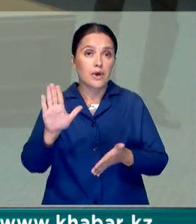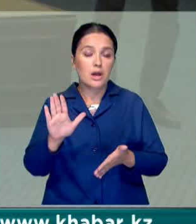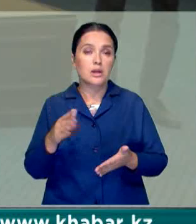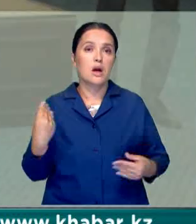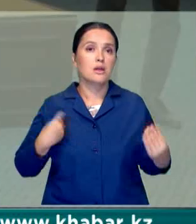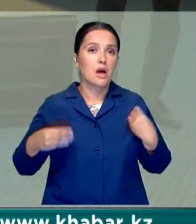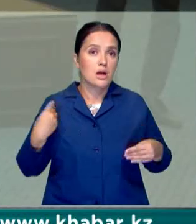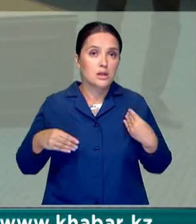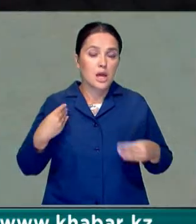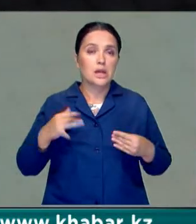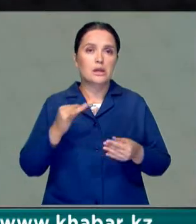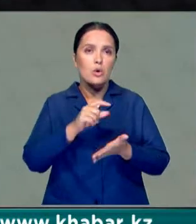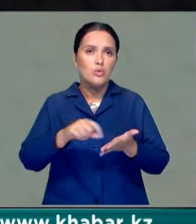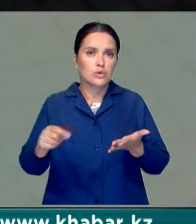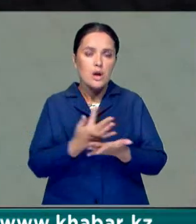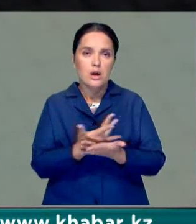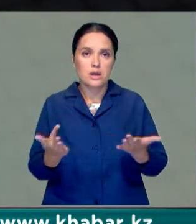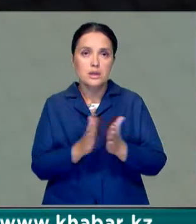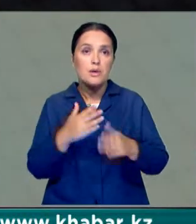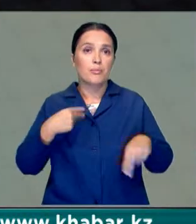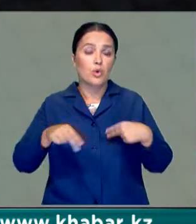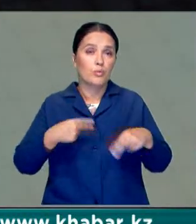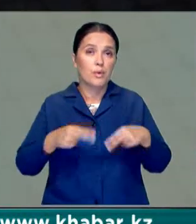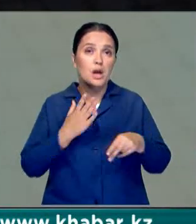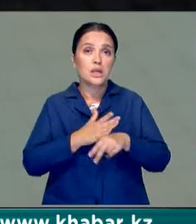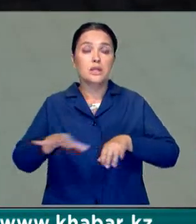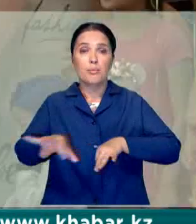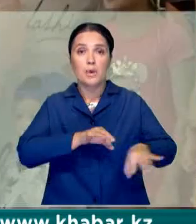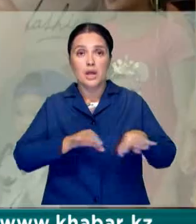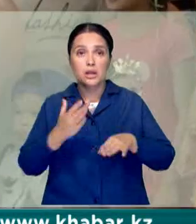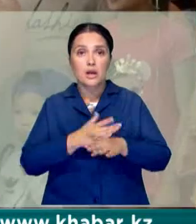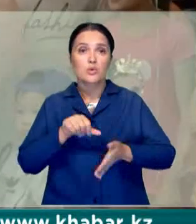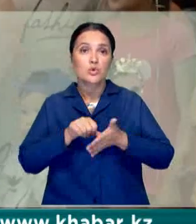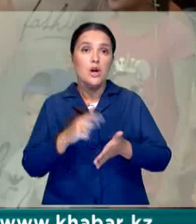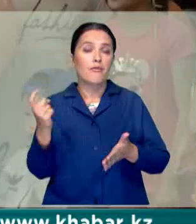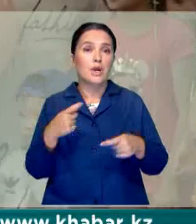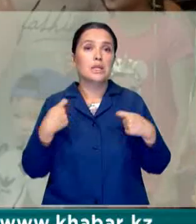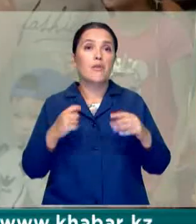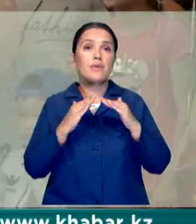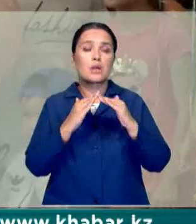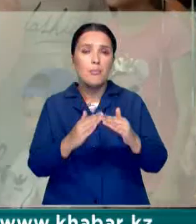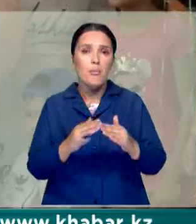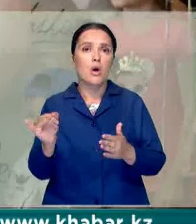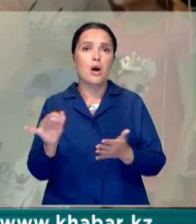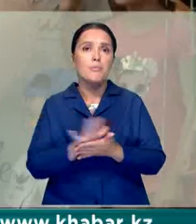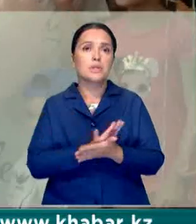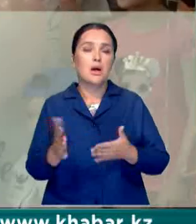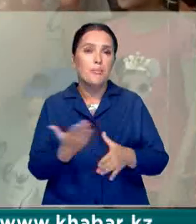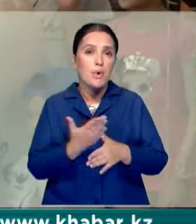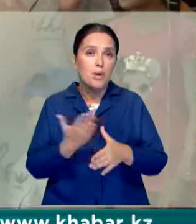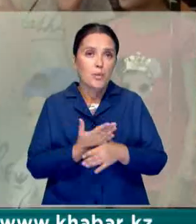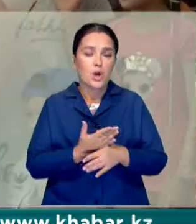на школьную форму и канцелярские товары. В благотворительном проекте активно участвуют и владельцы торговых домов, волонтеры и